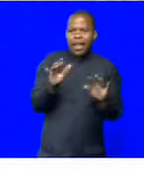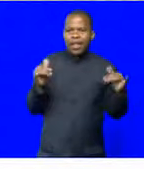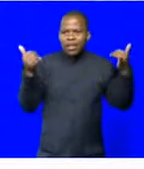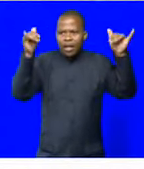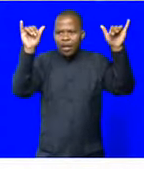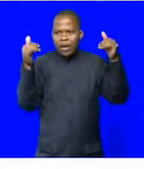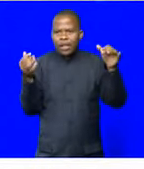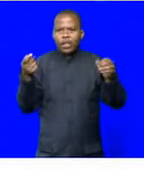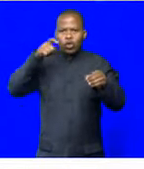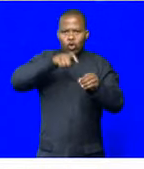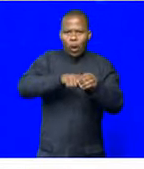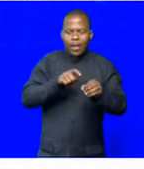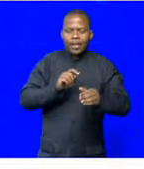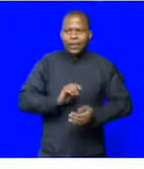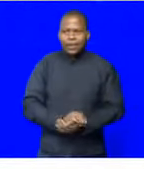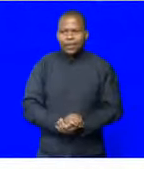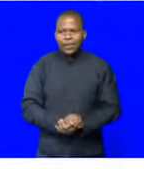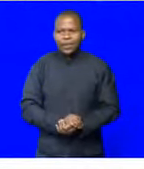ngemgcibelo.